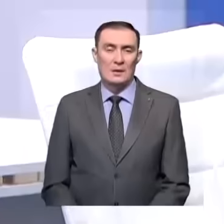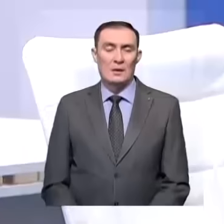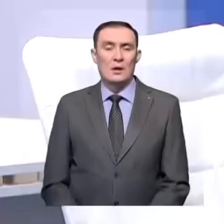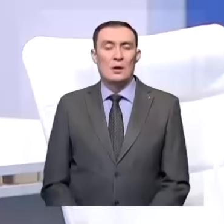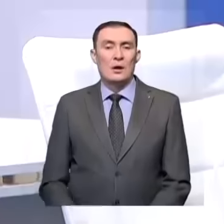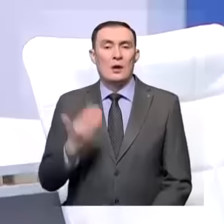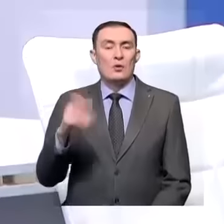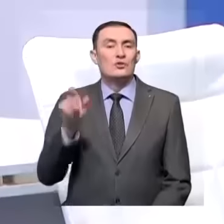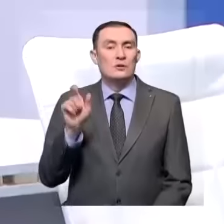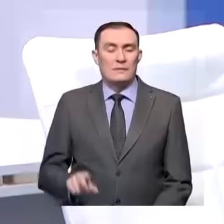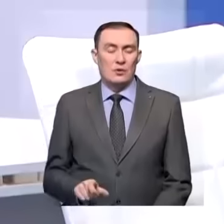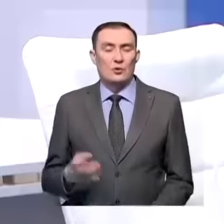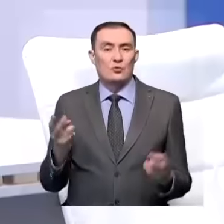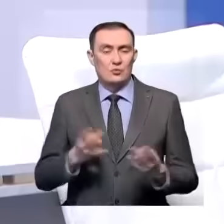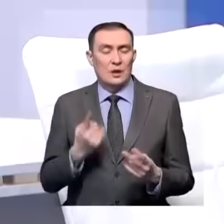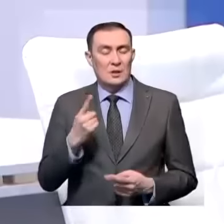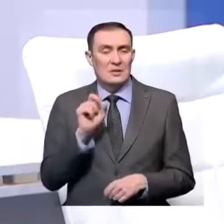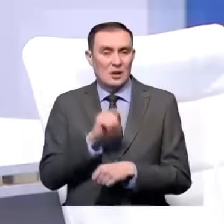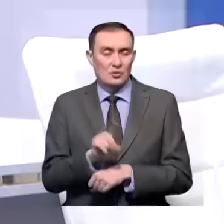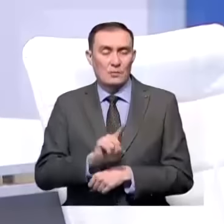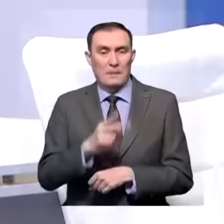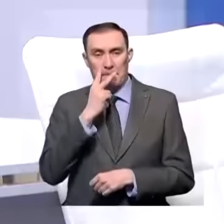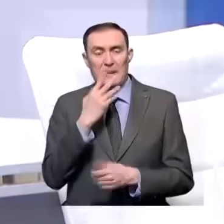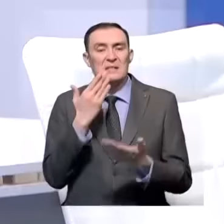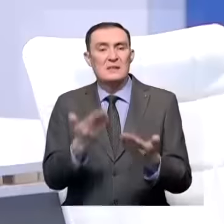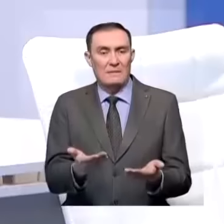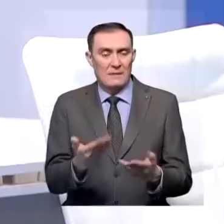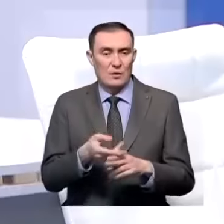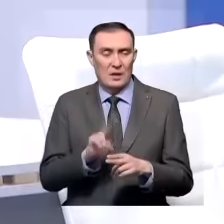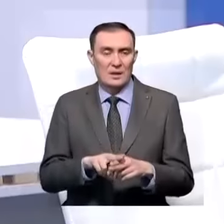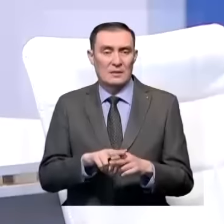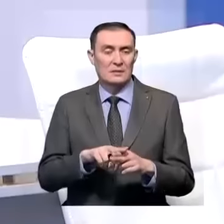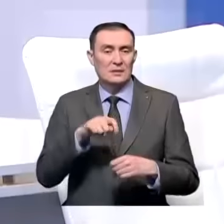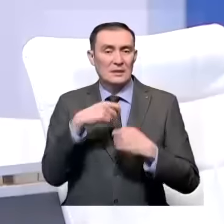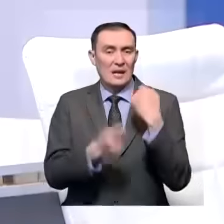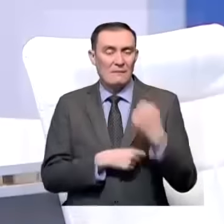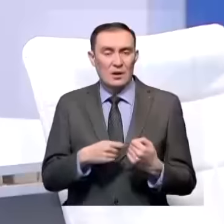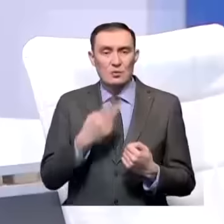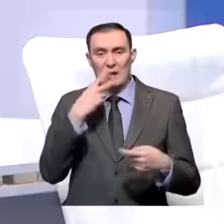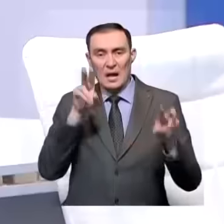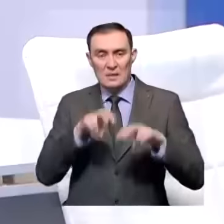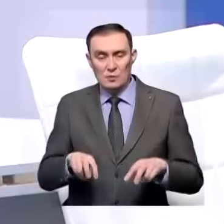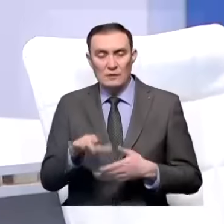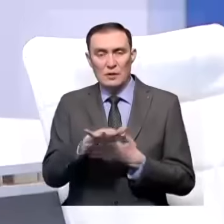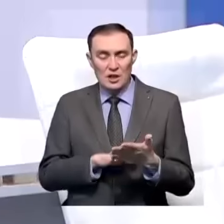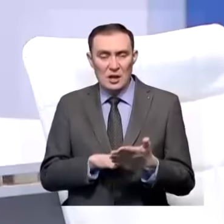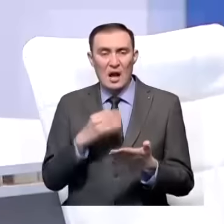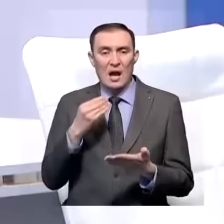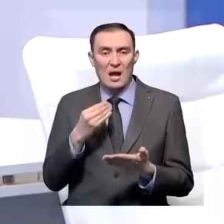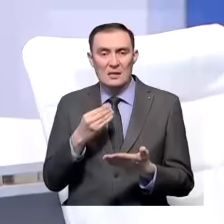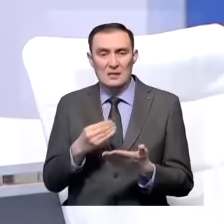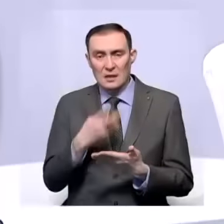от заказчика нужно только еще одно. Это представить этот товар для осмотра. Дальше оценщики все